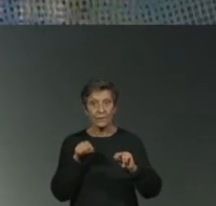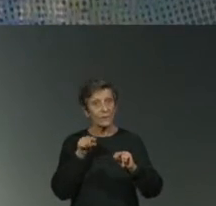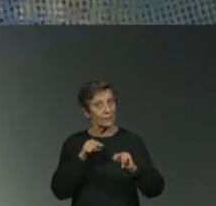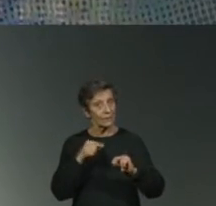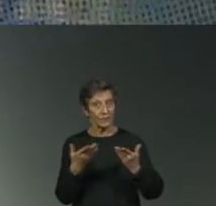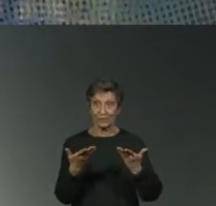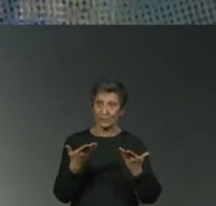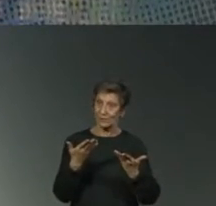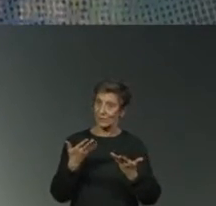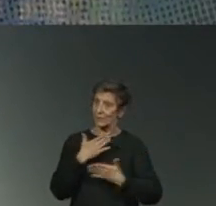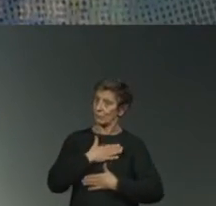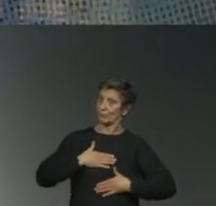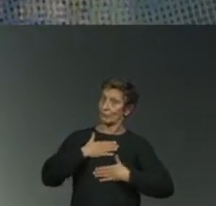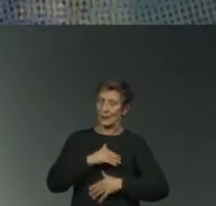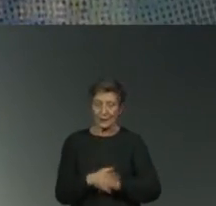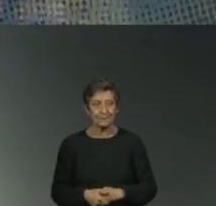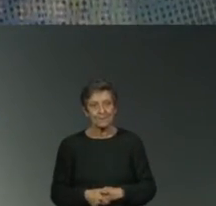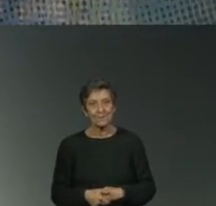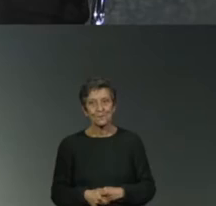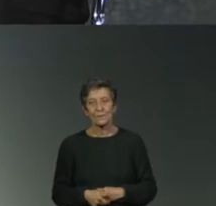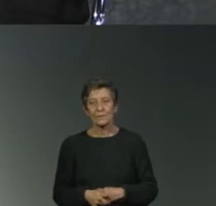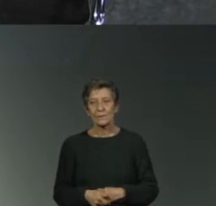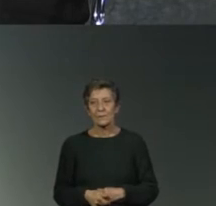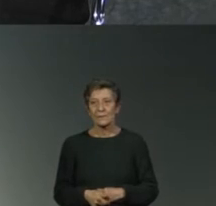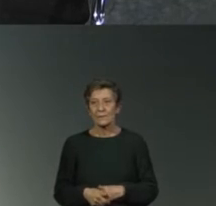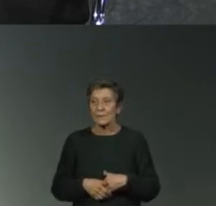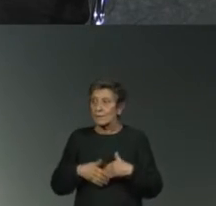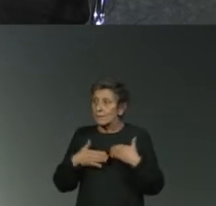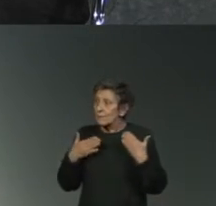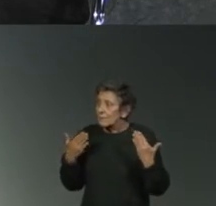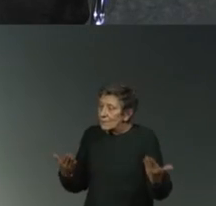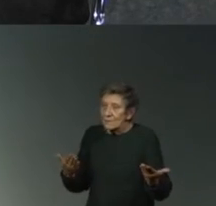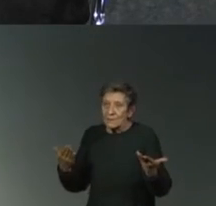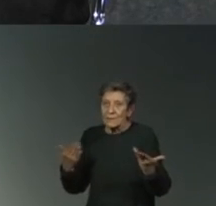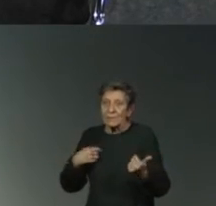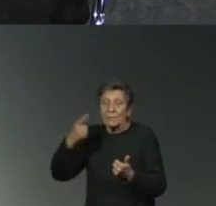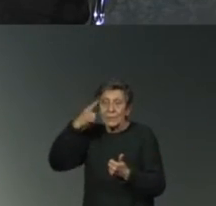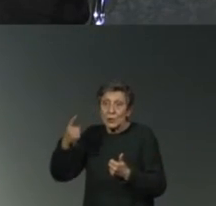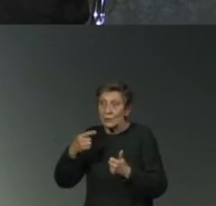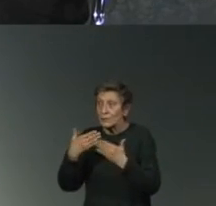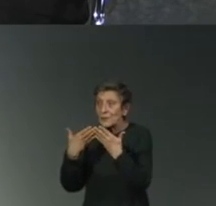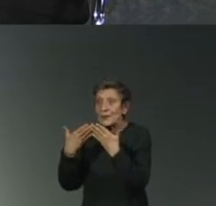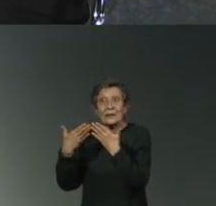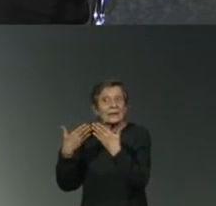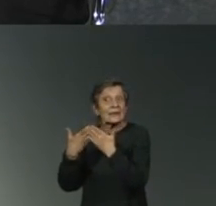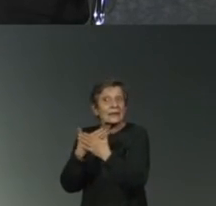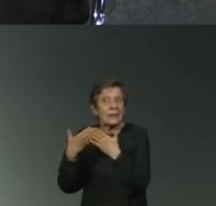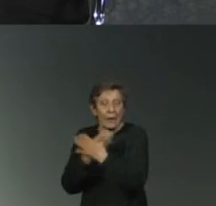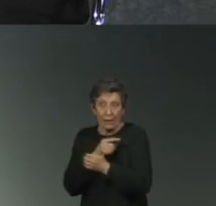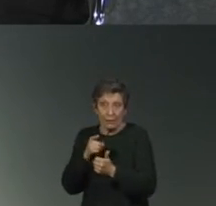ludique. Alors, on pense beaucoup au cinéma, qui a exploité ce thème du double